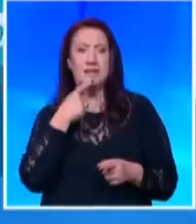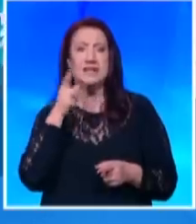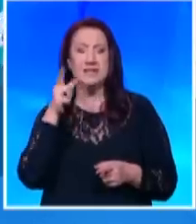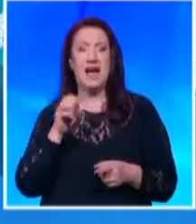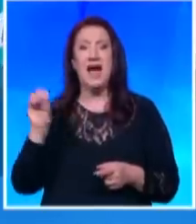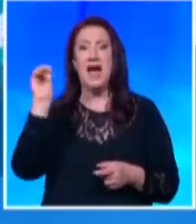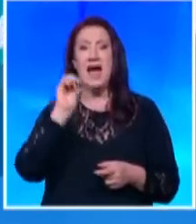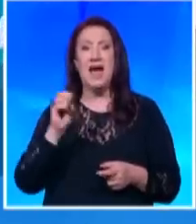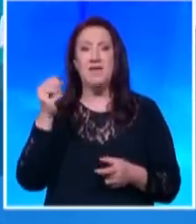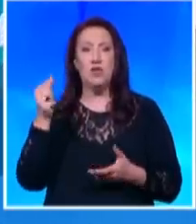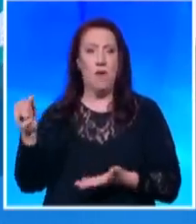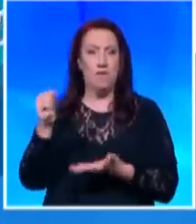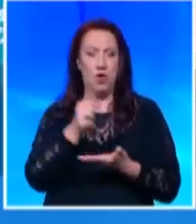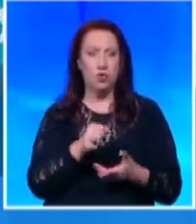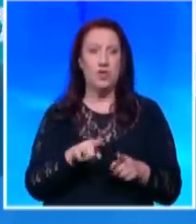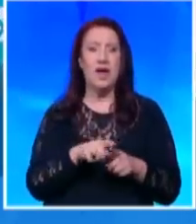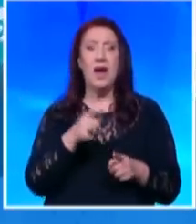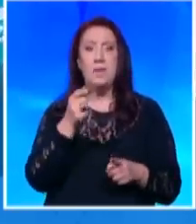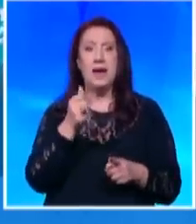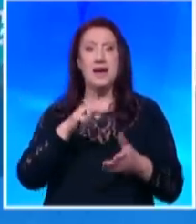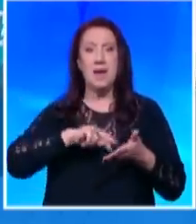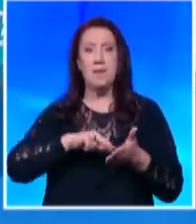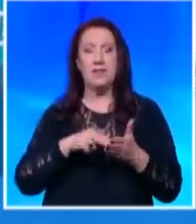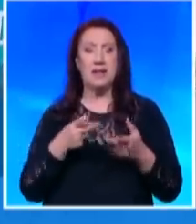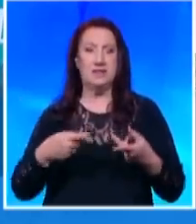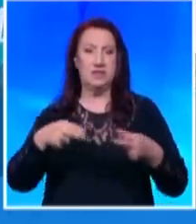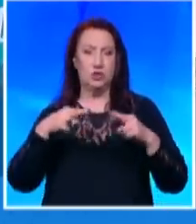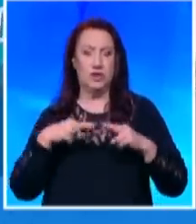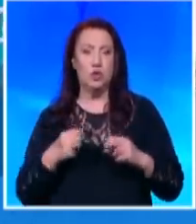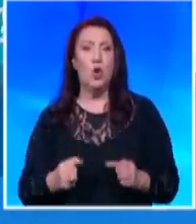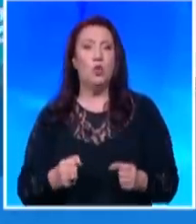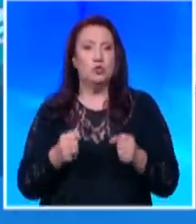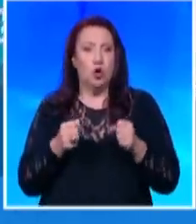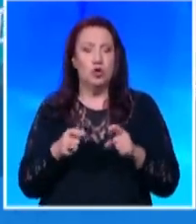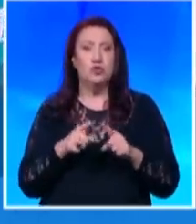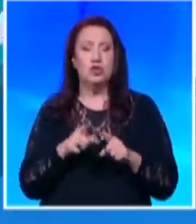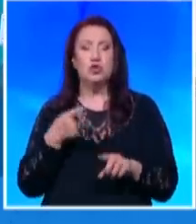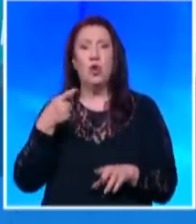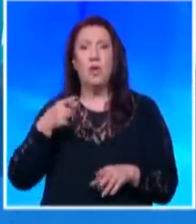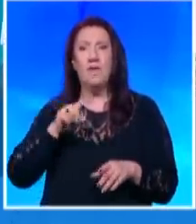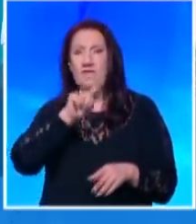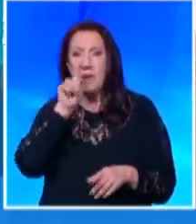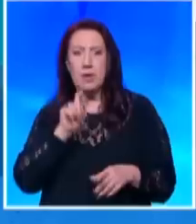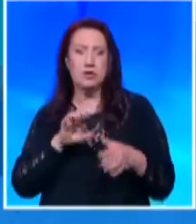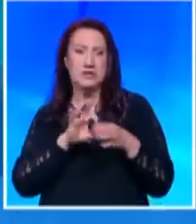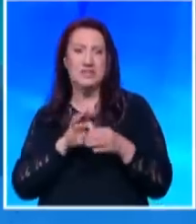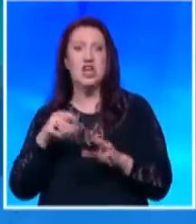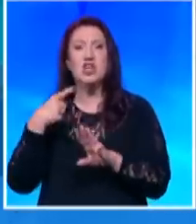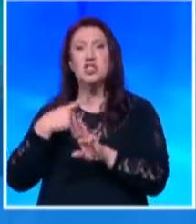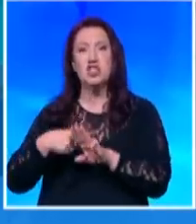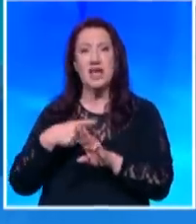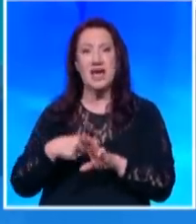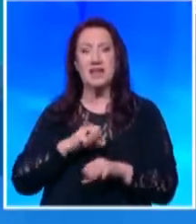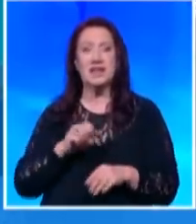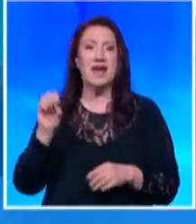еврофондовете, на парите по плана за възстановяване и устойчивост на Шенген и еврозоната. Също отговаря и на описанието, че е